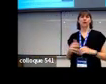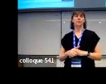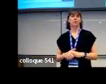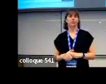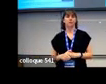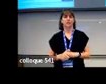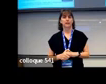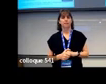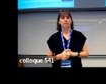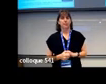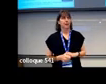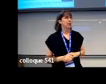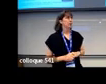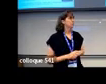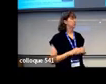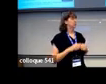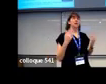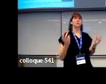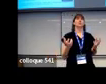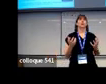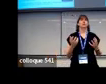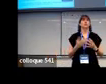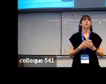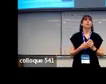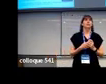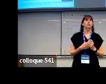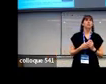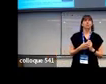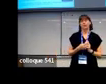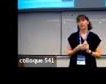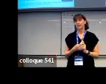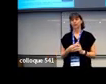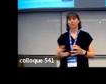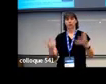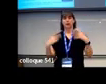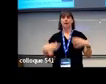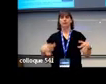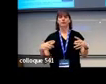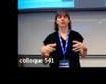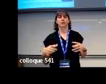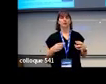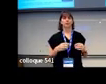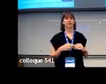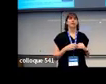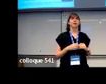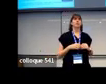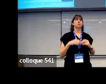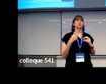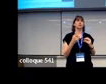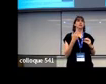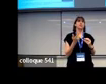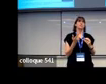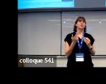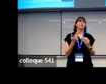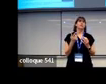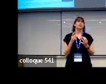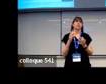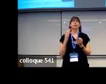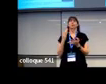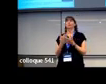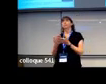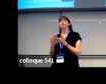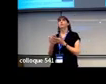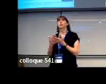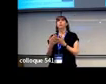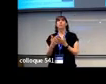l'autre. Ils peuvent choisir. Soutenir la motivation avec des situations authentiques qu'on voit à la fin de chaque chapitre. Soutenir l'accessibilité, ça